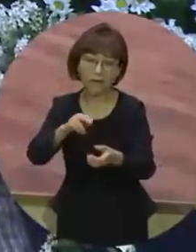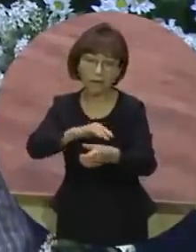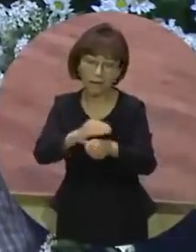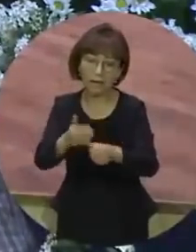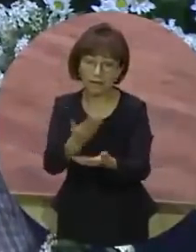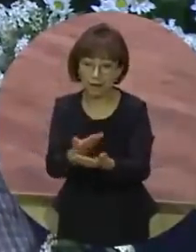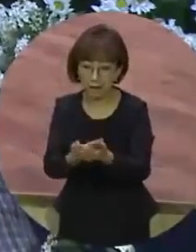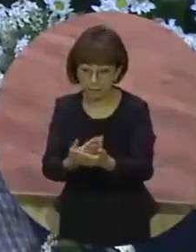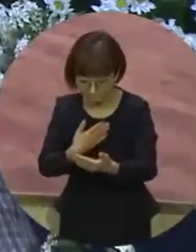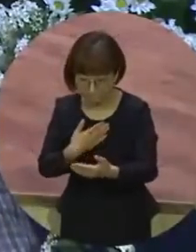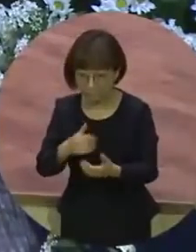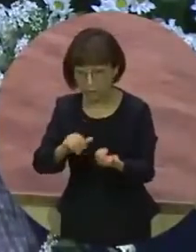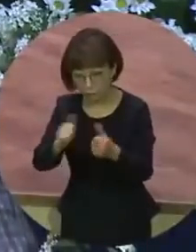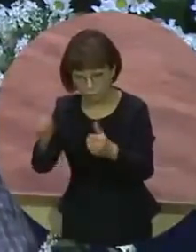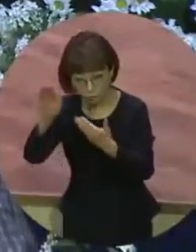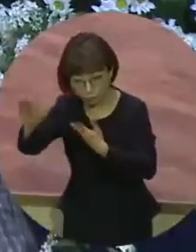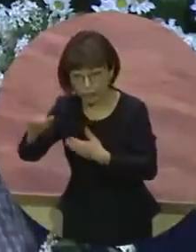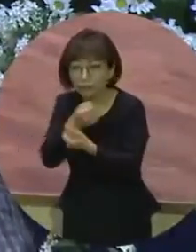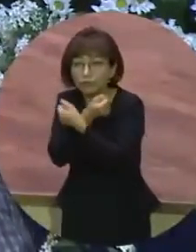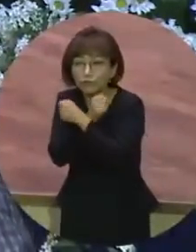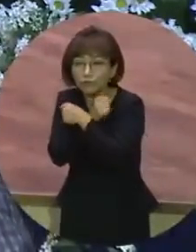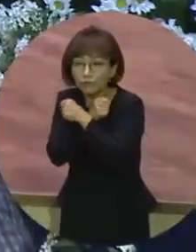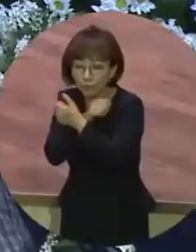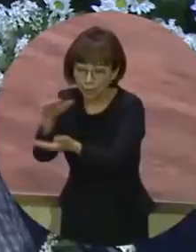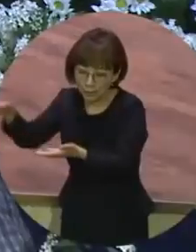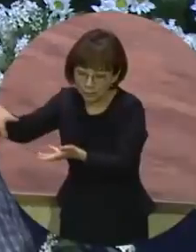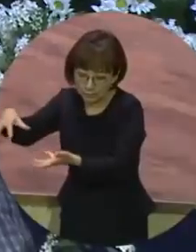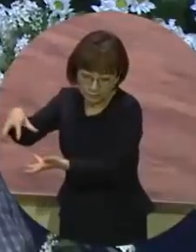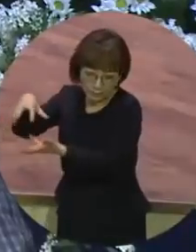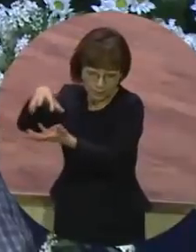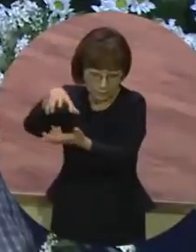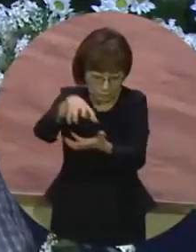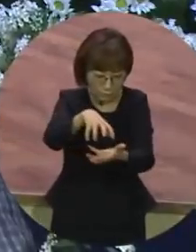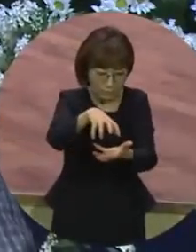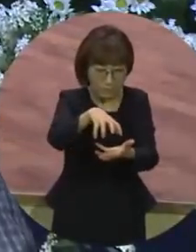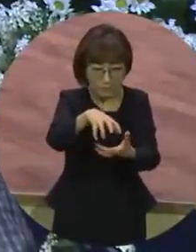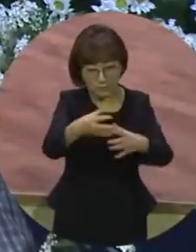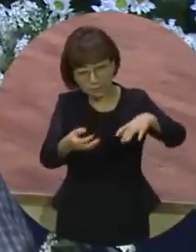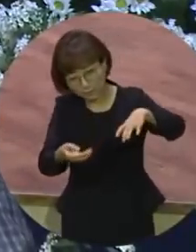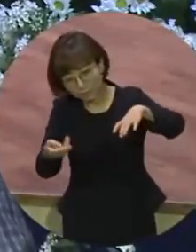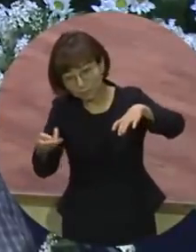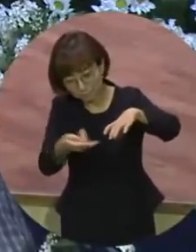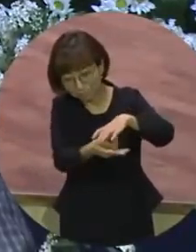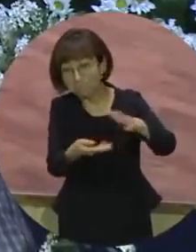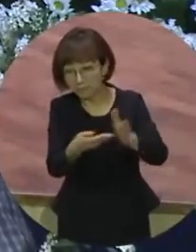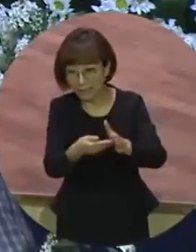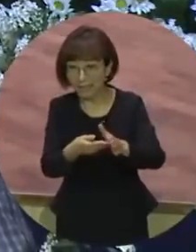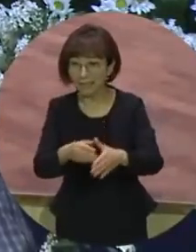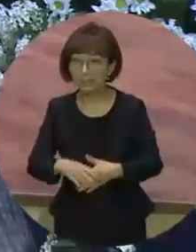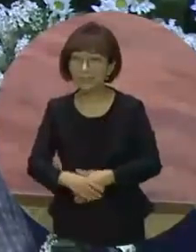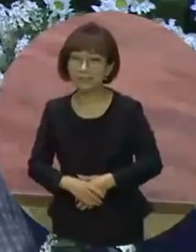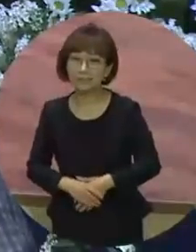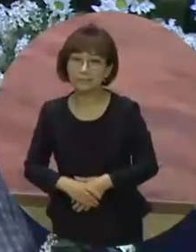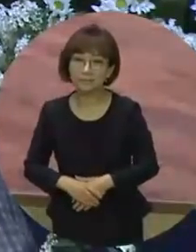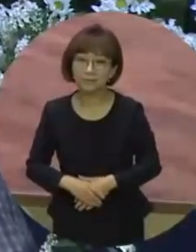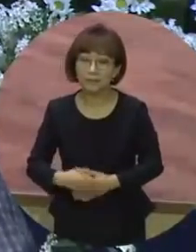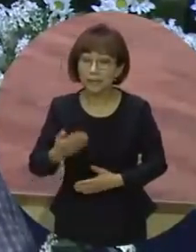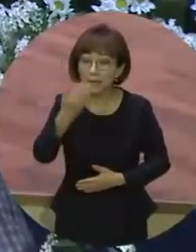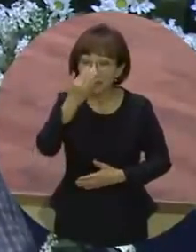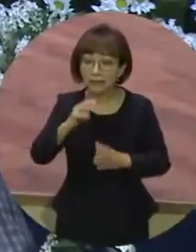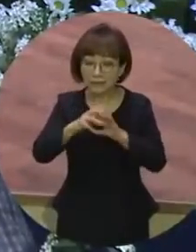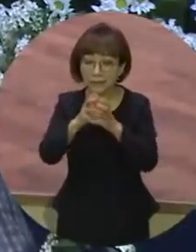막벨라 굴에 다 갔다는 거예요. 아브라함이 말했기 때문에. 자, 이스라엘 백성들이 400년 종살이를